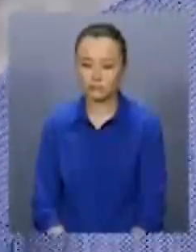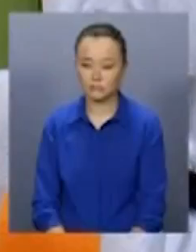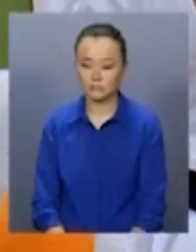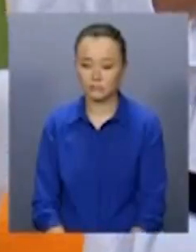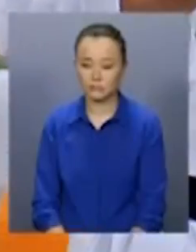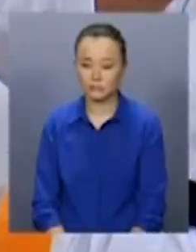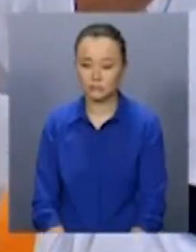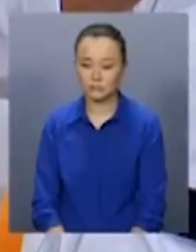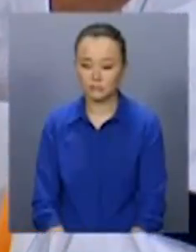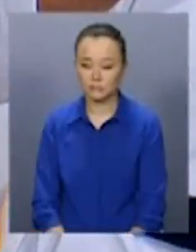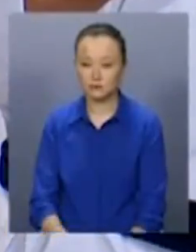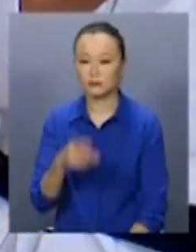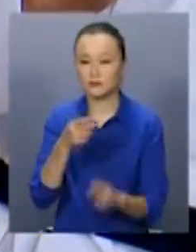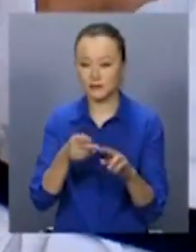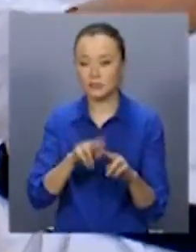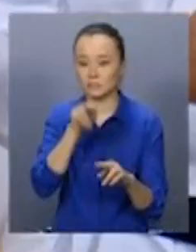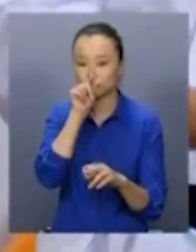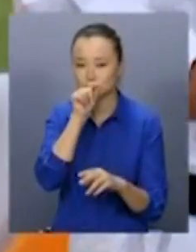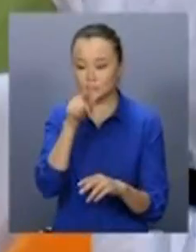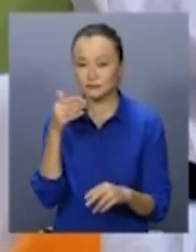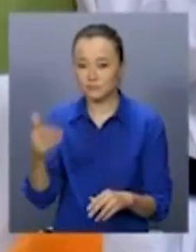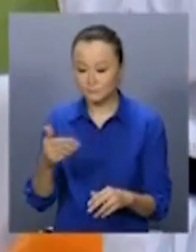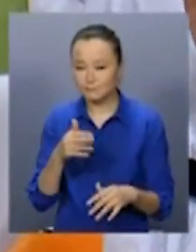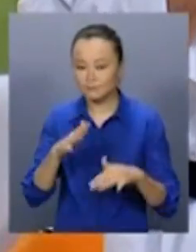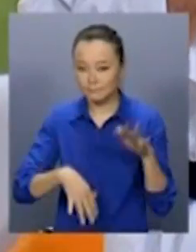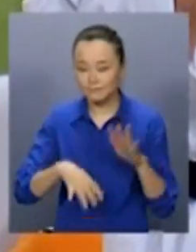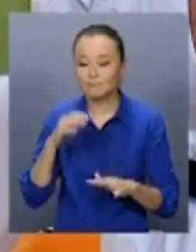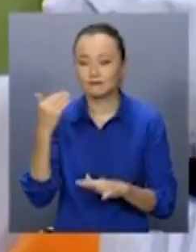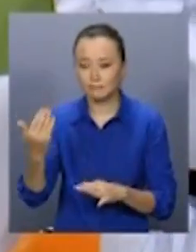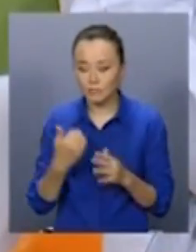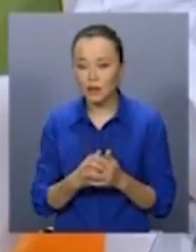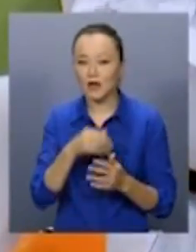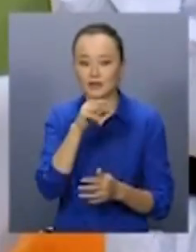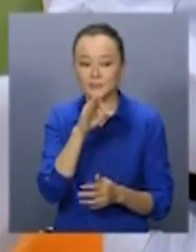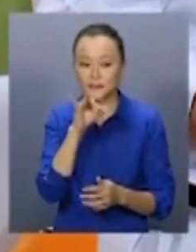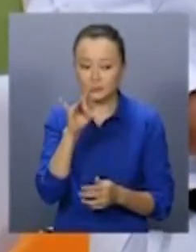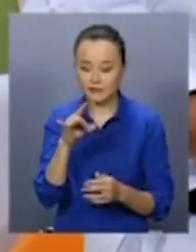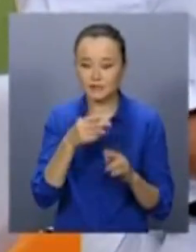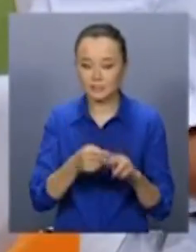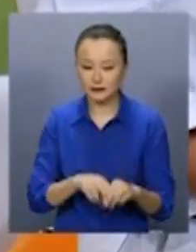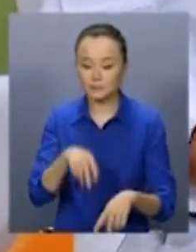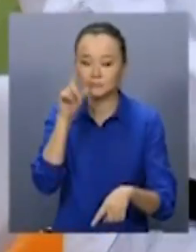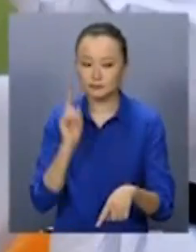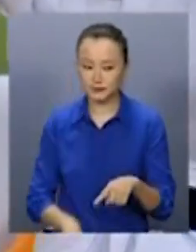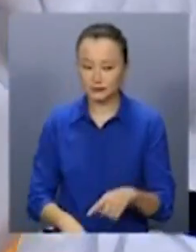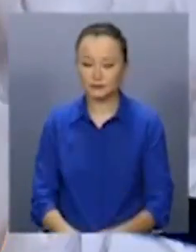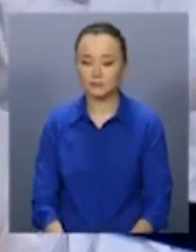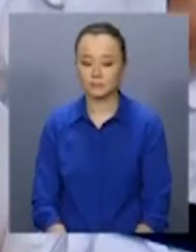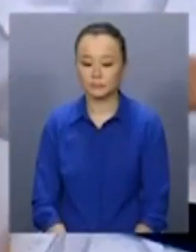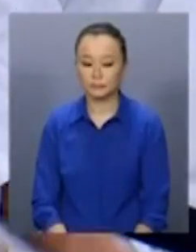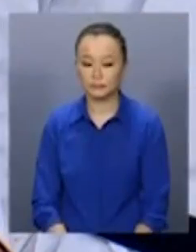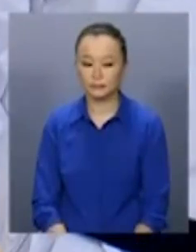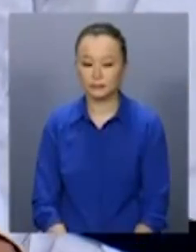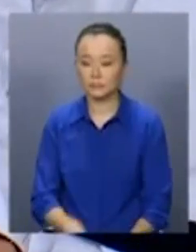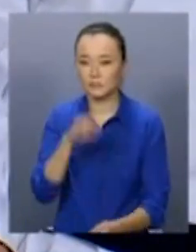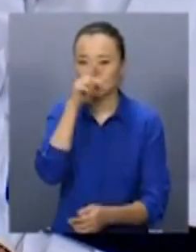Енді бұл тырнаның қозғалысы. Енді жолбарыстыққа болғанда ол өте тез қимылдармен. Қателеспесем, бұл